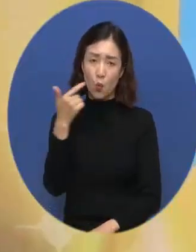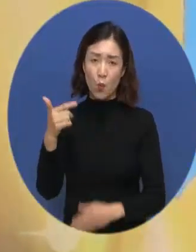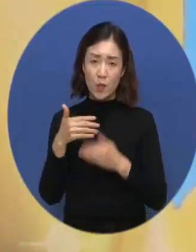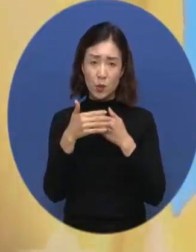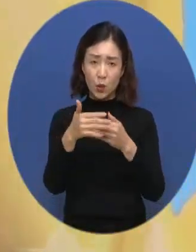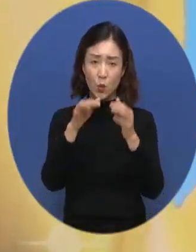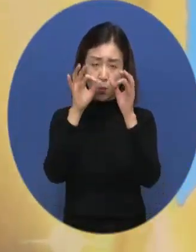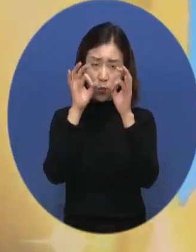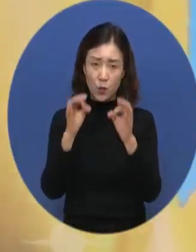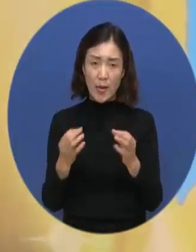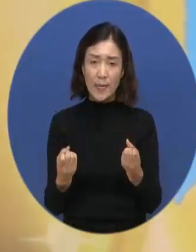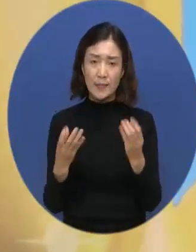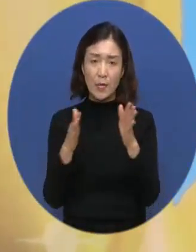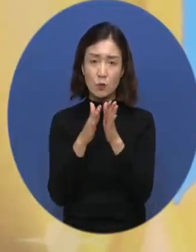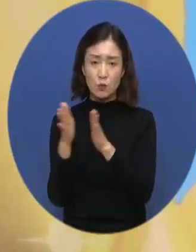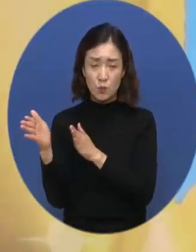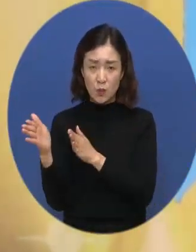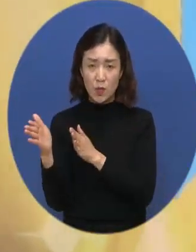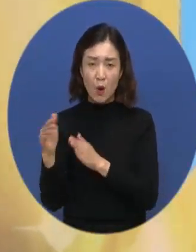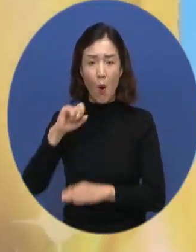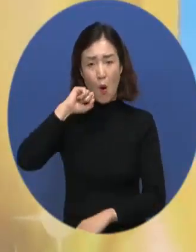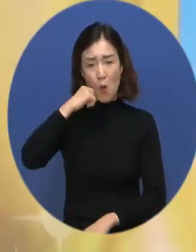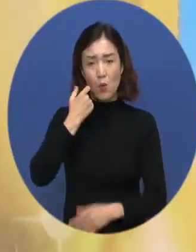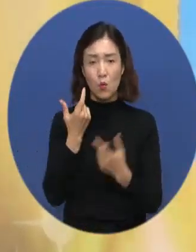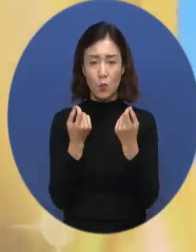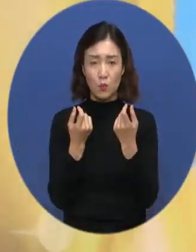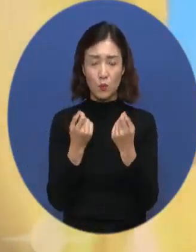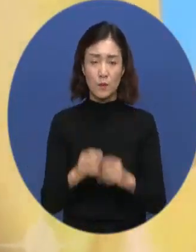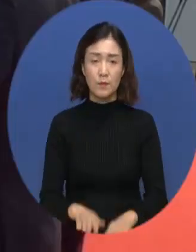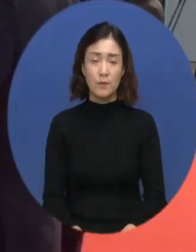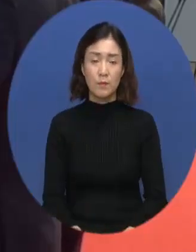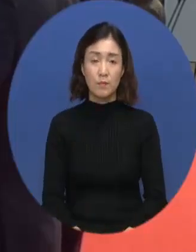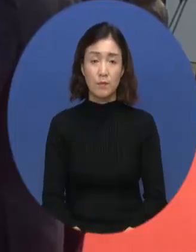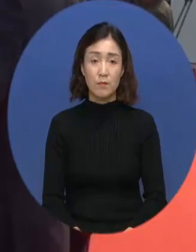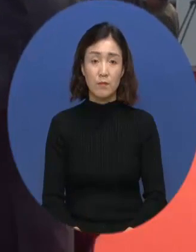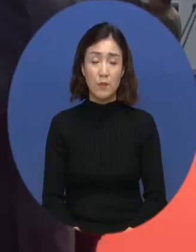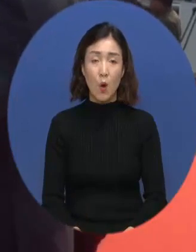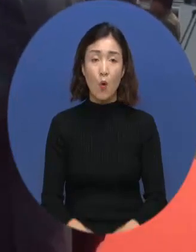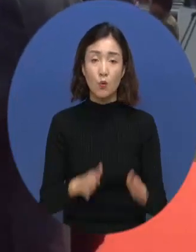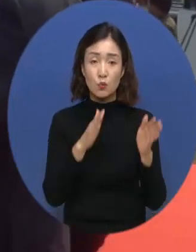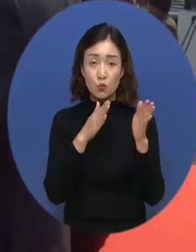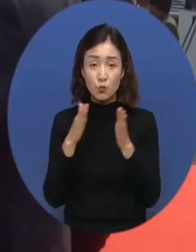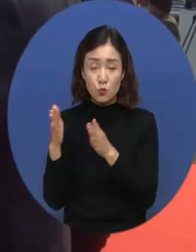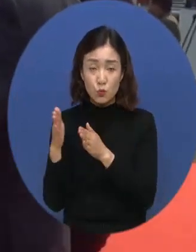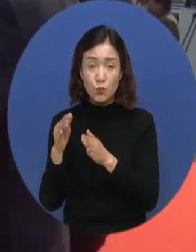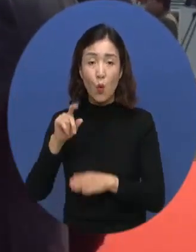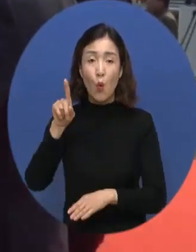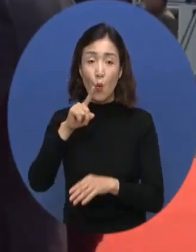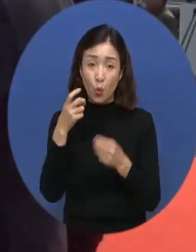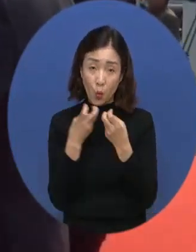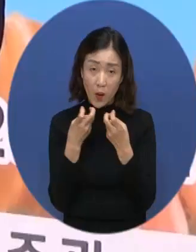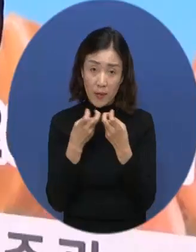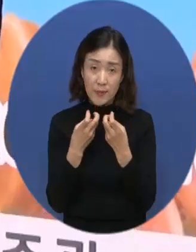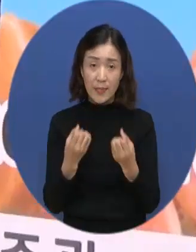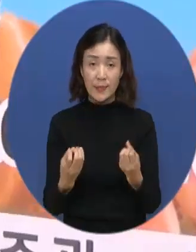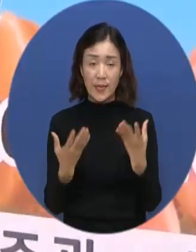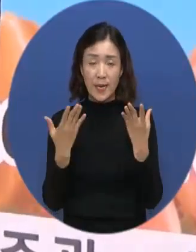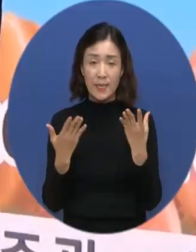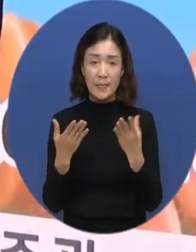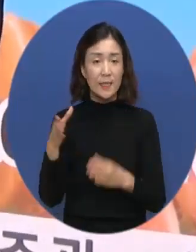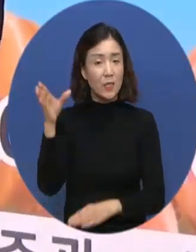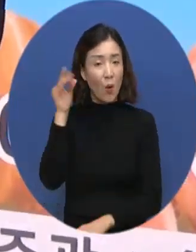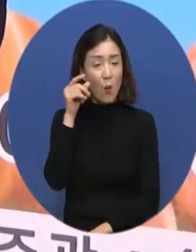준비가 만만치는 않았을 것 같은데요. 어떻게 준비된 행사인지 안 들어볼 수 없겠습니다.